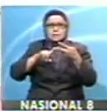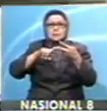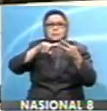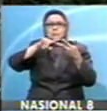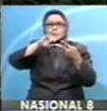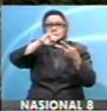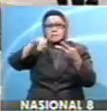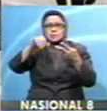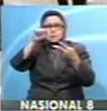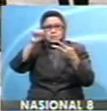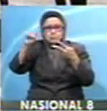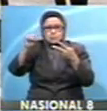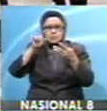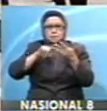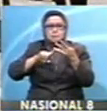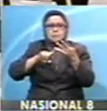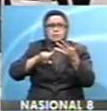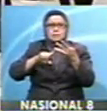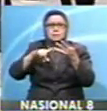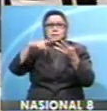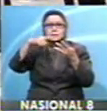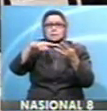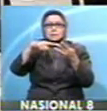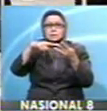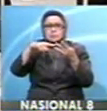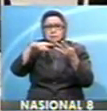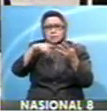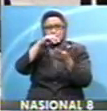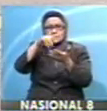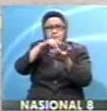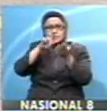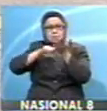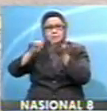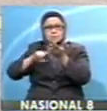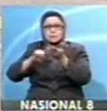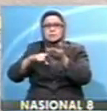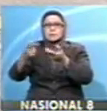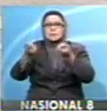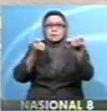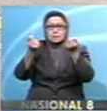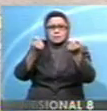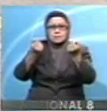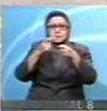sekitar pusat pemeriksaan kenderaan berkomputer dengan dibantu polis bantuan Resort